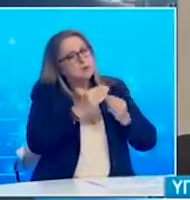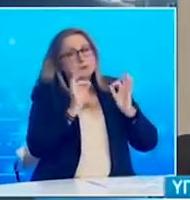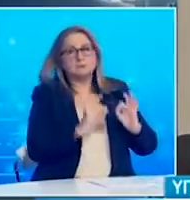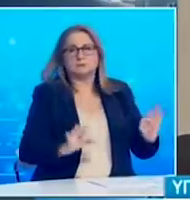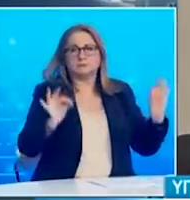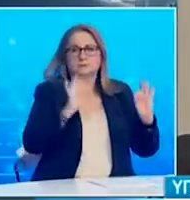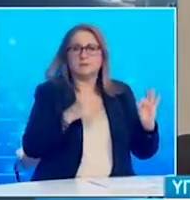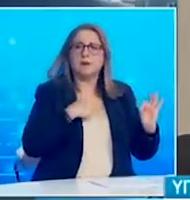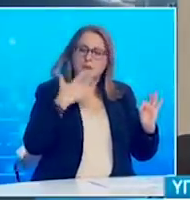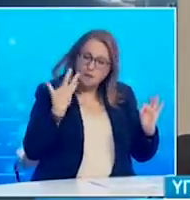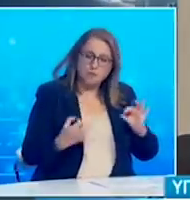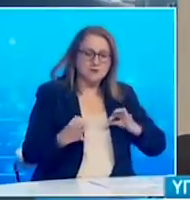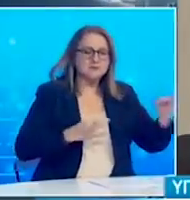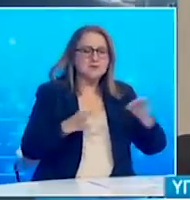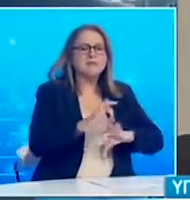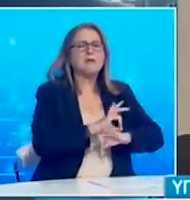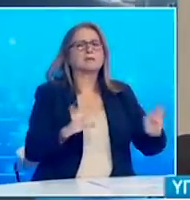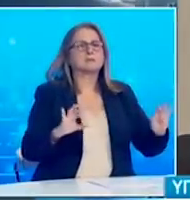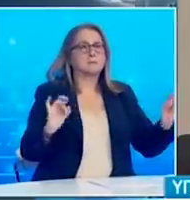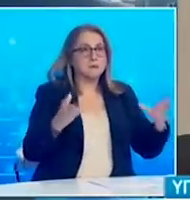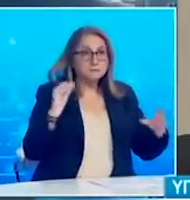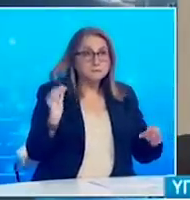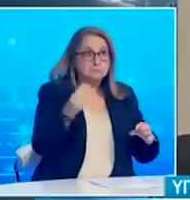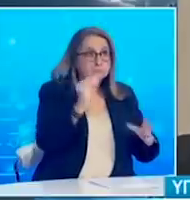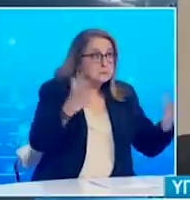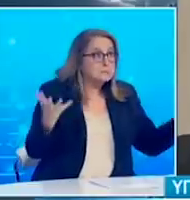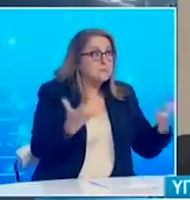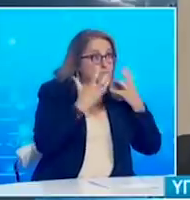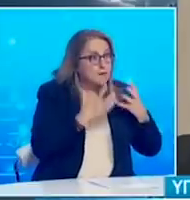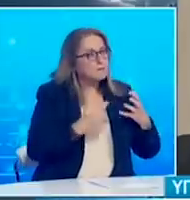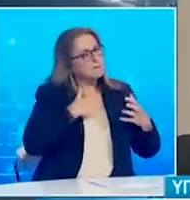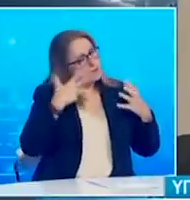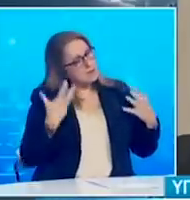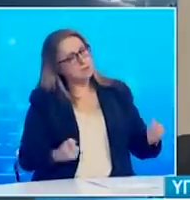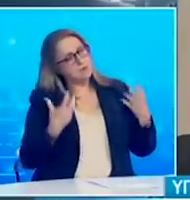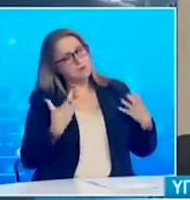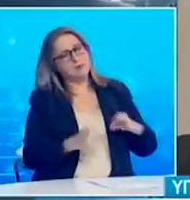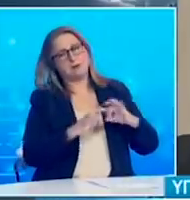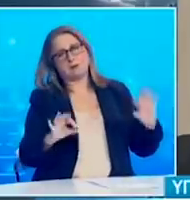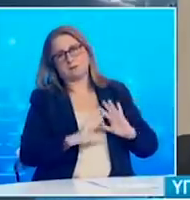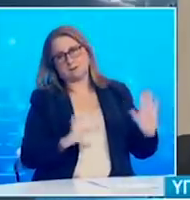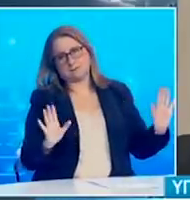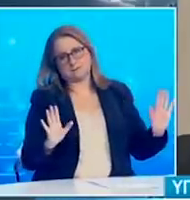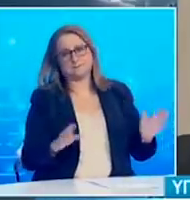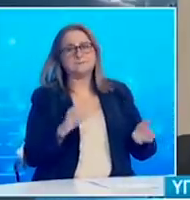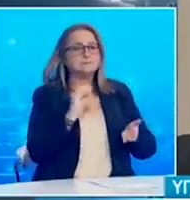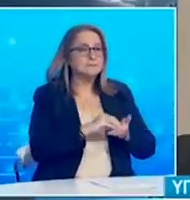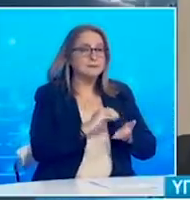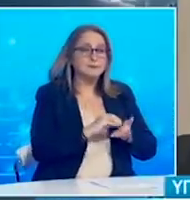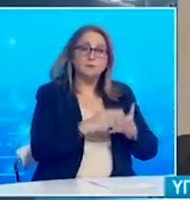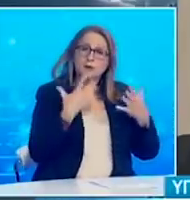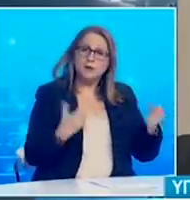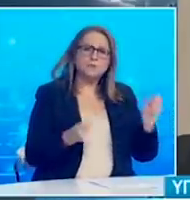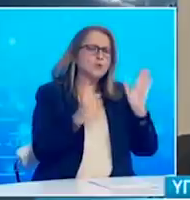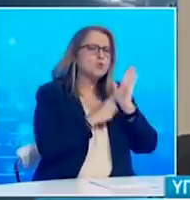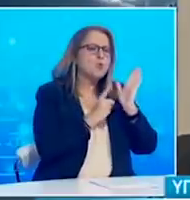μπορούμε να αντιμετωπίσουμε οποιοδήποτε περιστατικό. Να θυμίσω επίσης ότι έχουν εκδοθεί πλήθος πράξεων